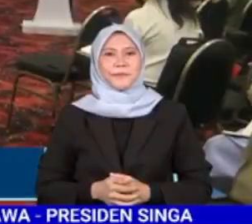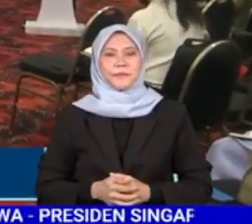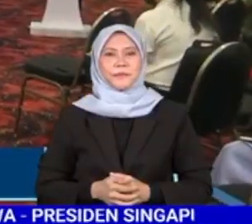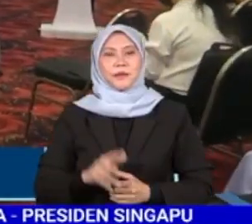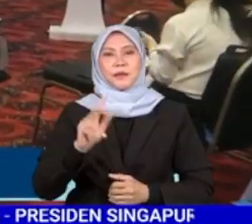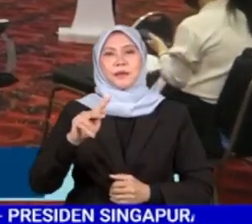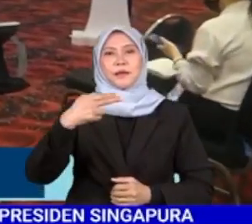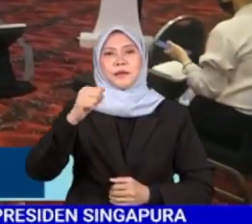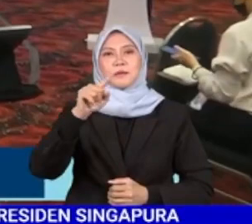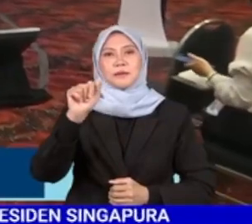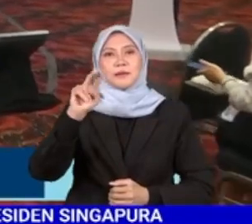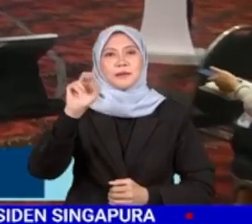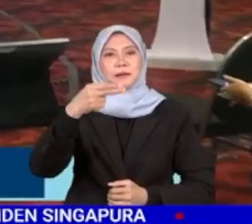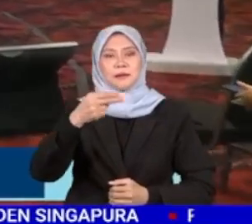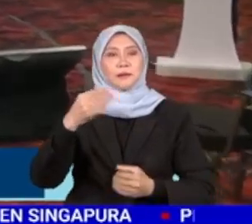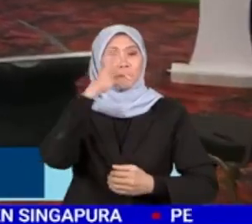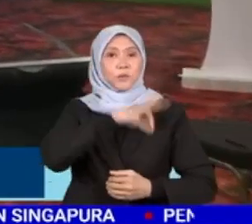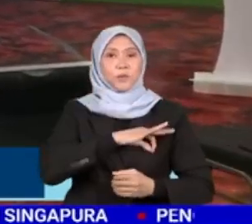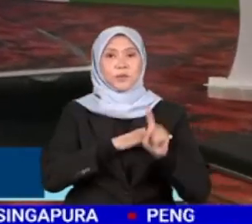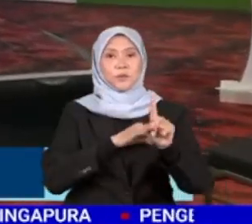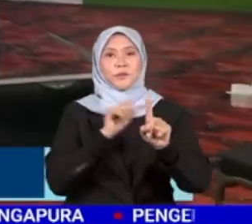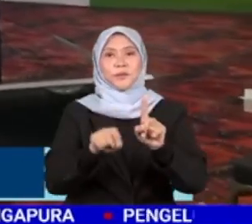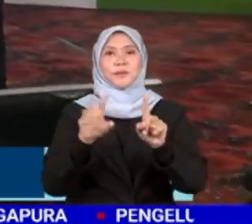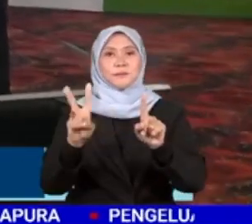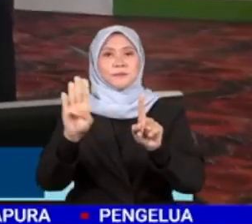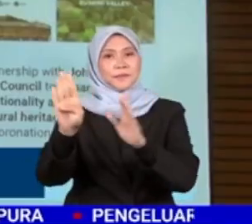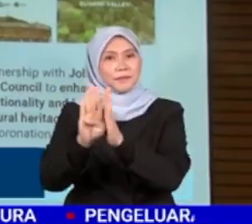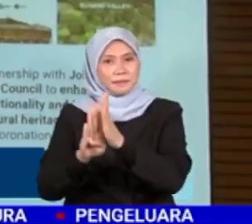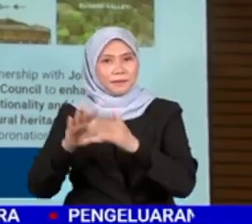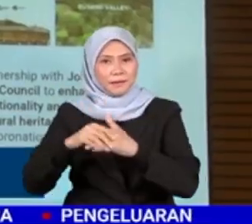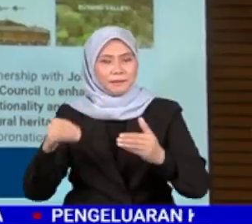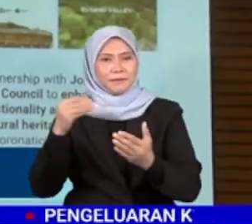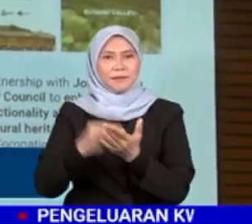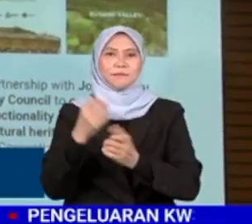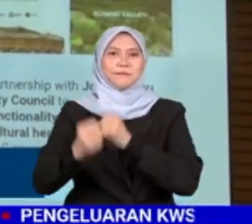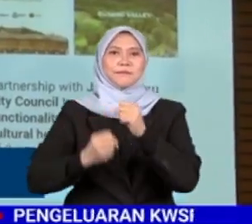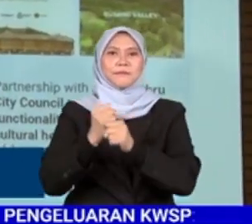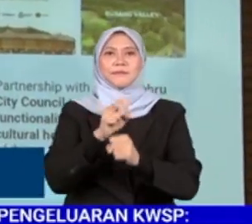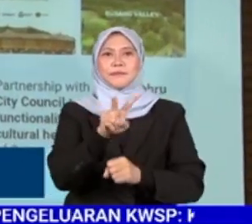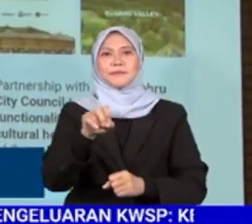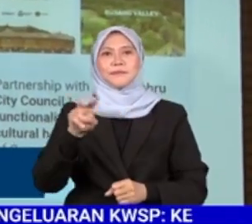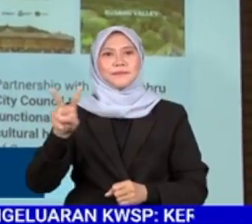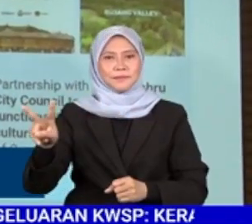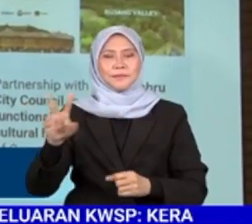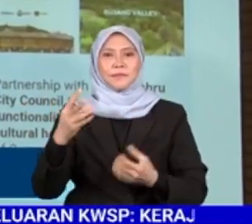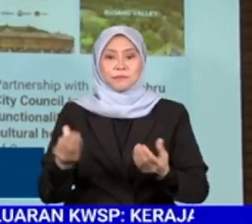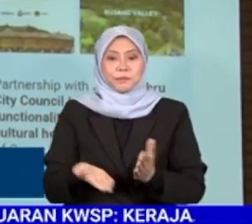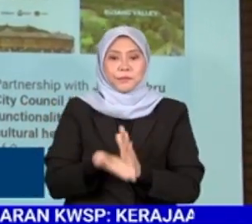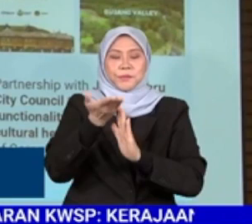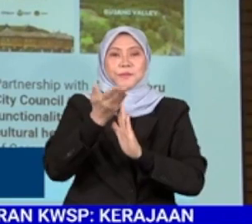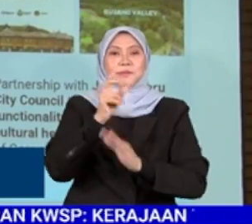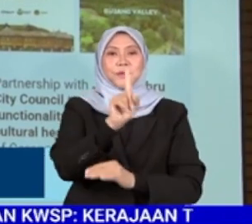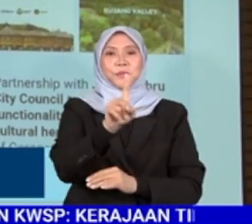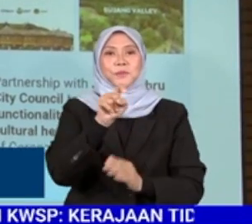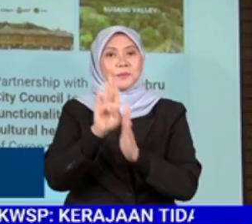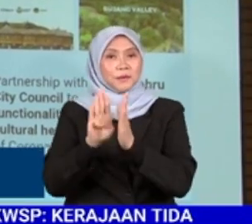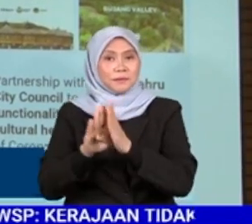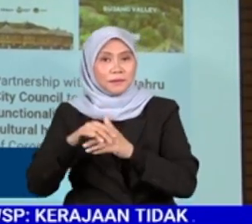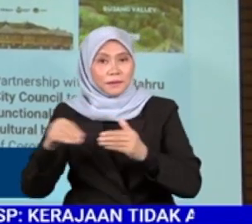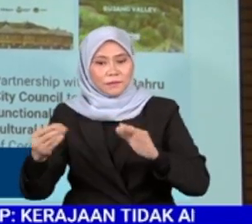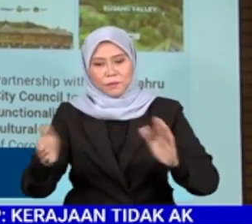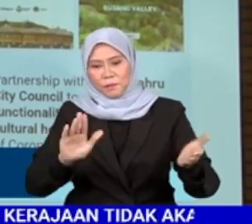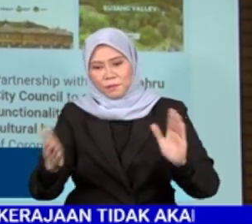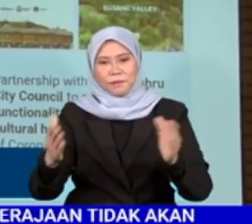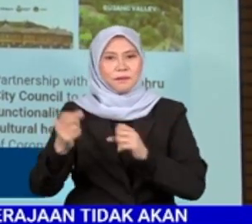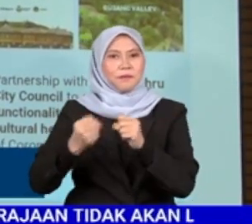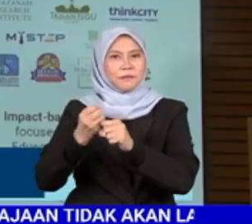Khazanah Nasional catat keuntungan RM1.6 bilion bagi tahun kewangan 2022. Ia peningkatan hampir RM1 bilion